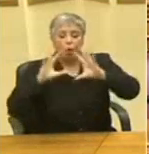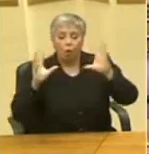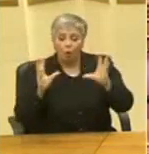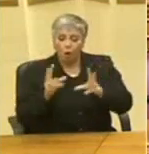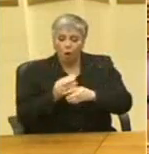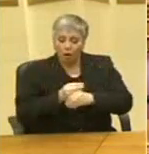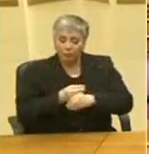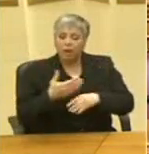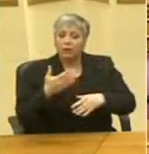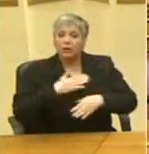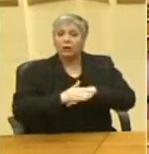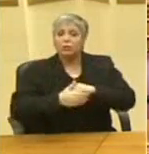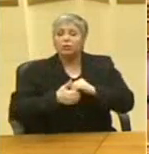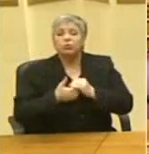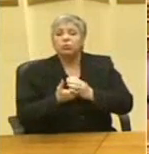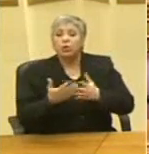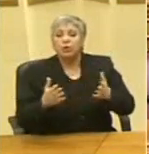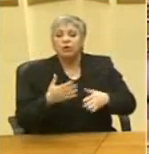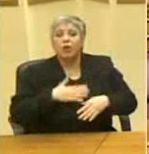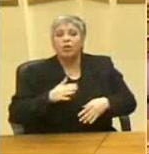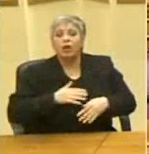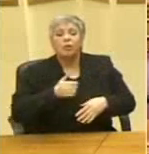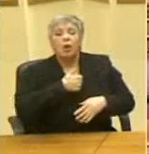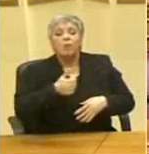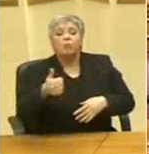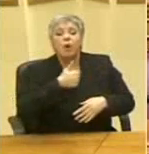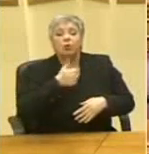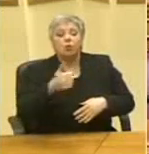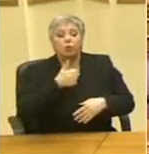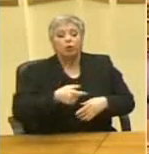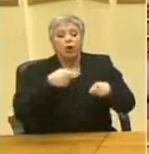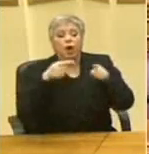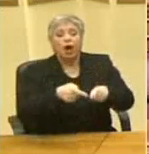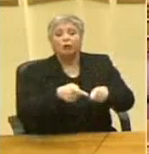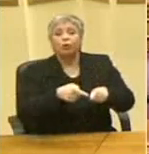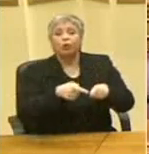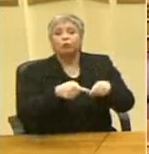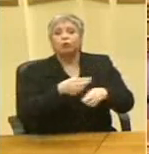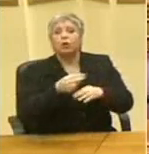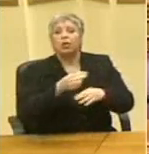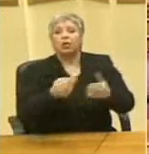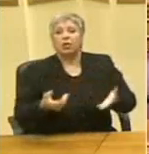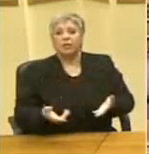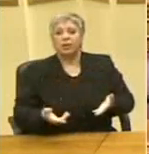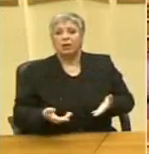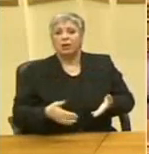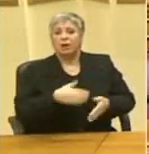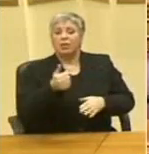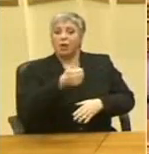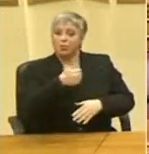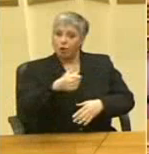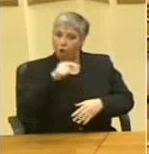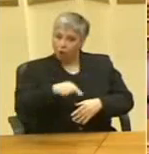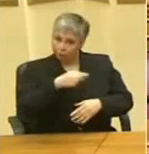συζητήσουμε, διότι το φιλότιμο του ελληνικού λαού δεν είχε άλλη πληγή και άλλη αιτία να πληγωθεί παρά μόνο τώρα και παρά μόνο με το θέμα